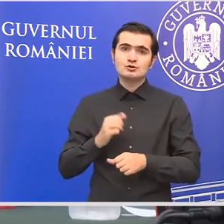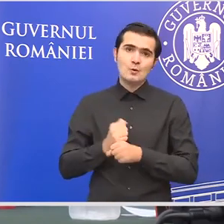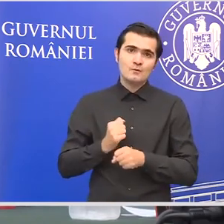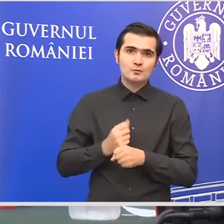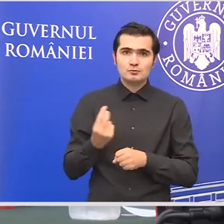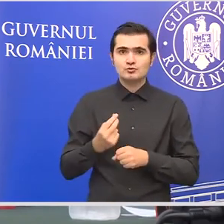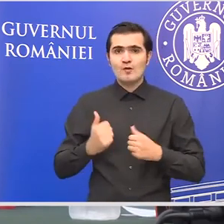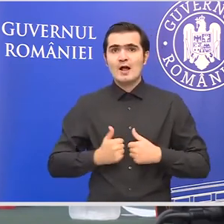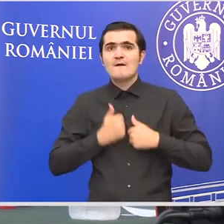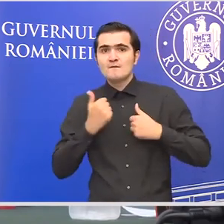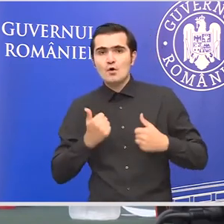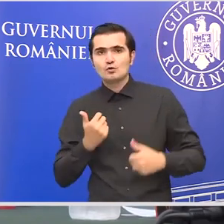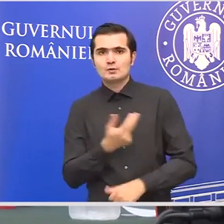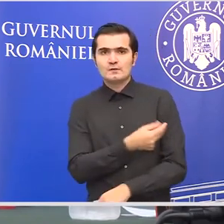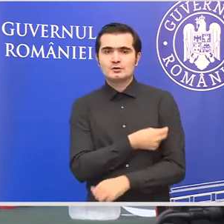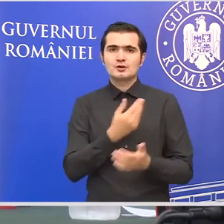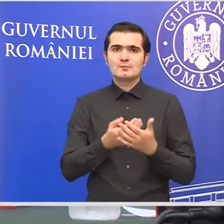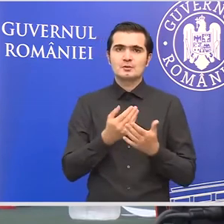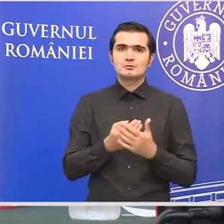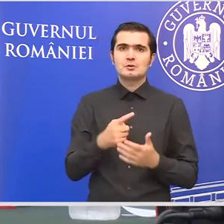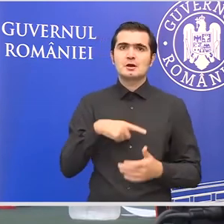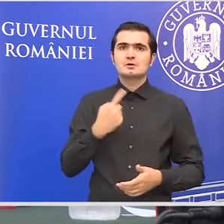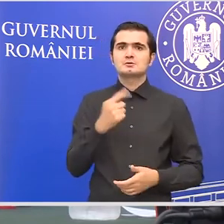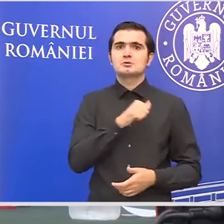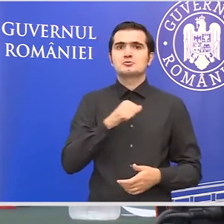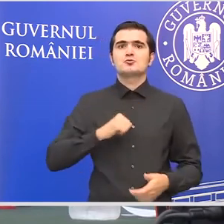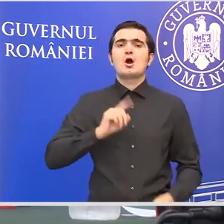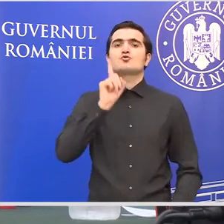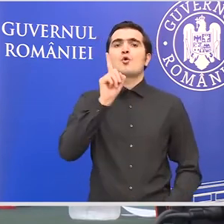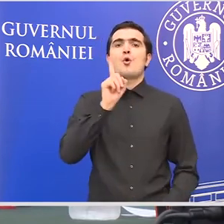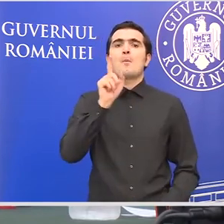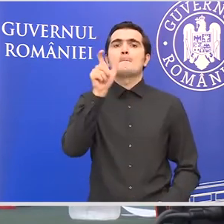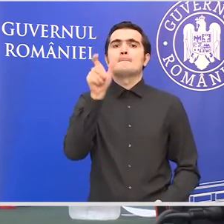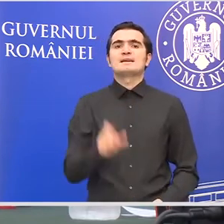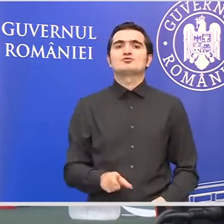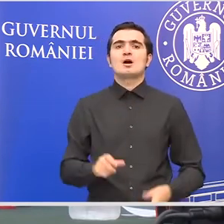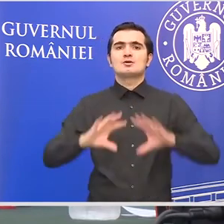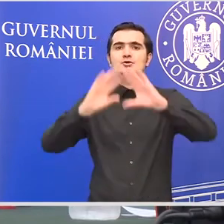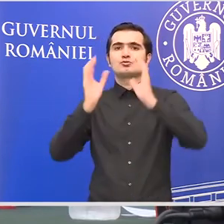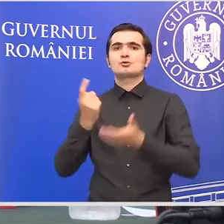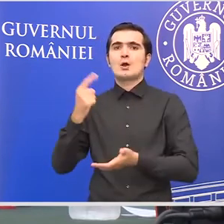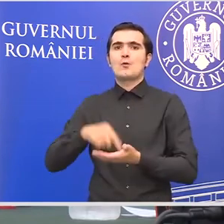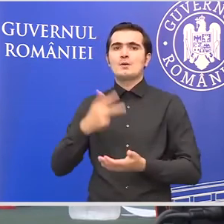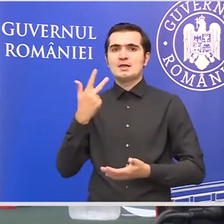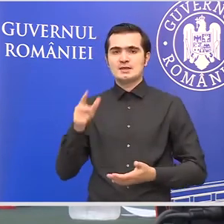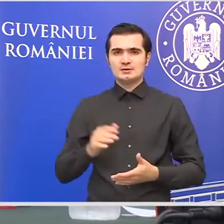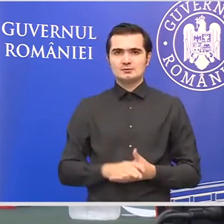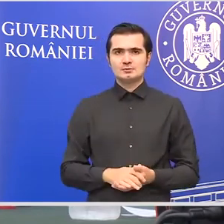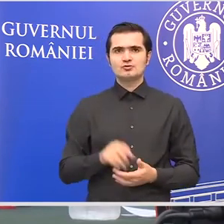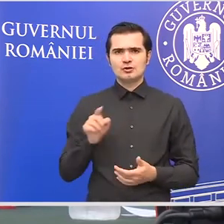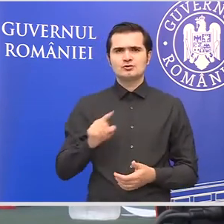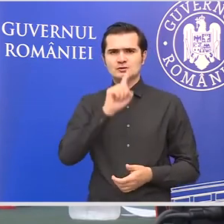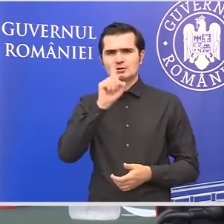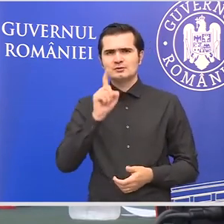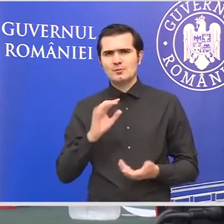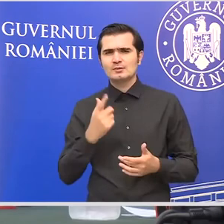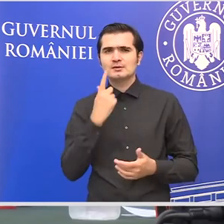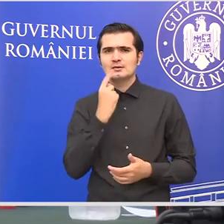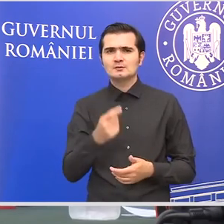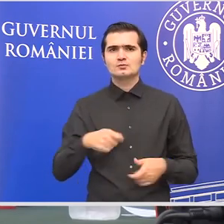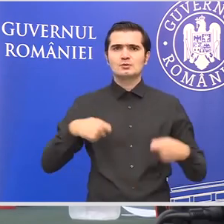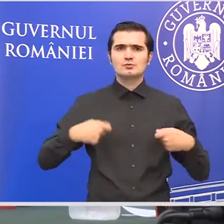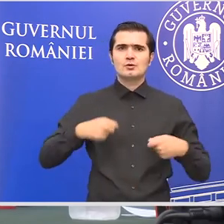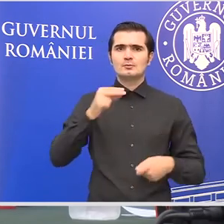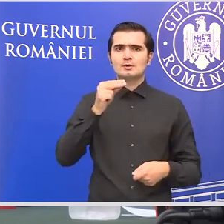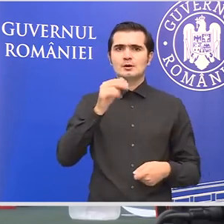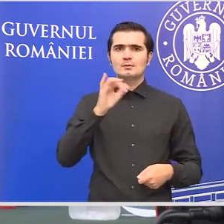în acea locație, în contextul în care avem o persoană vaccinată din 1300. Și la această întrebare, dacă poate să ne răspundă și doamna Pistol,